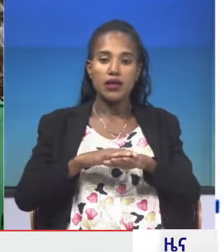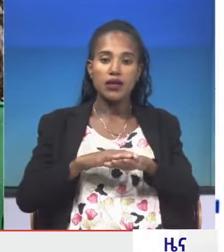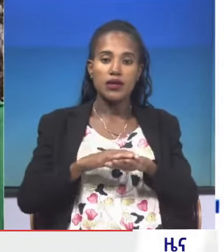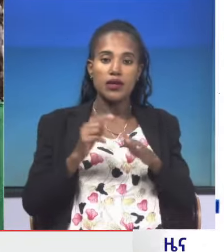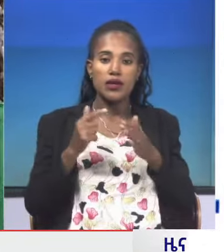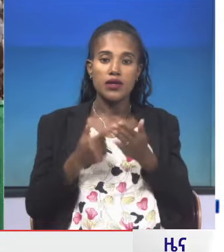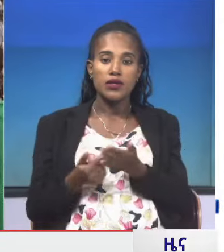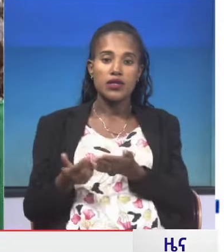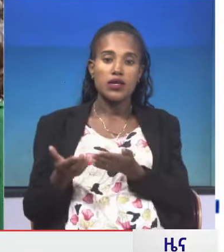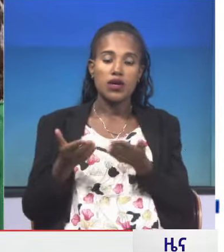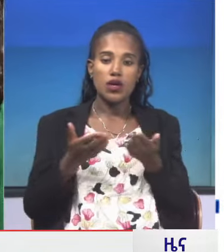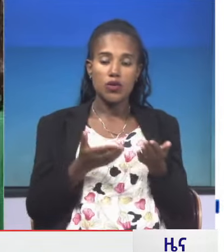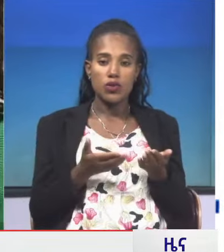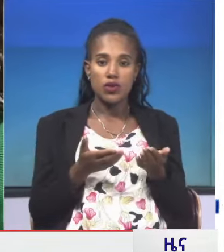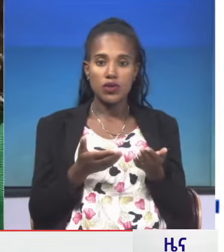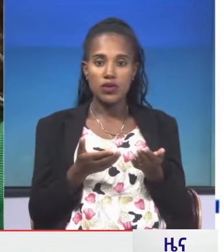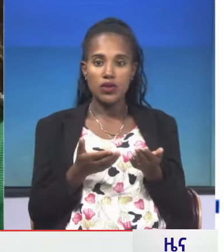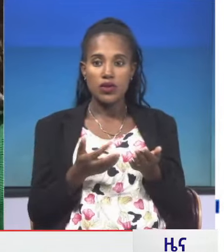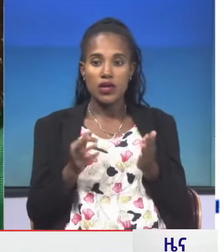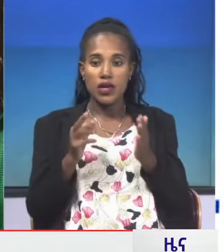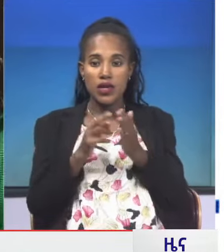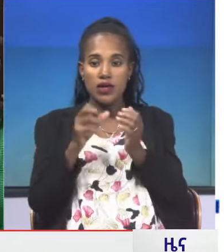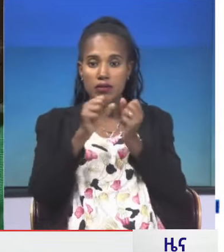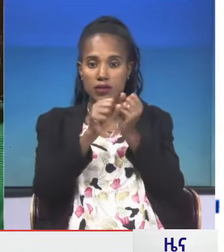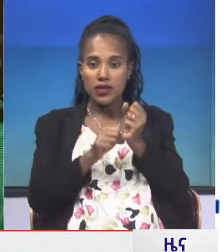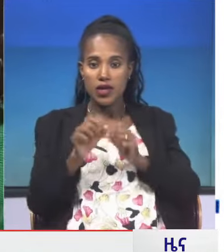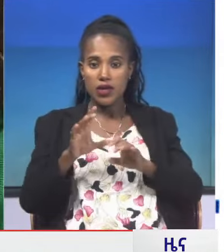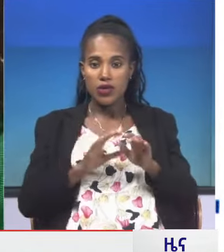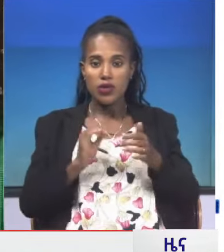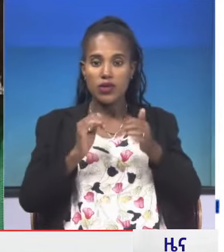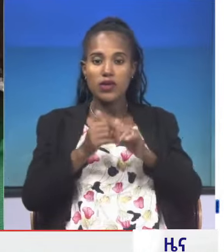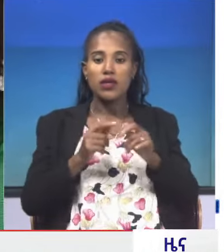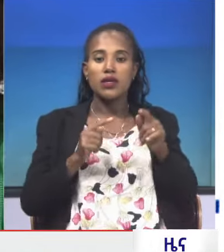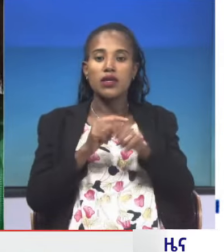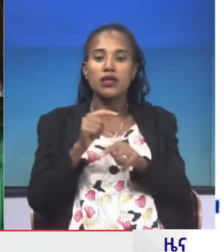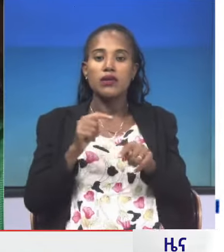እነኚህ የቀረቡት እንትኖች ህግን መሰረት አድርጎ እንዴት